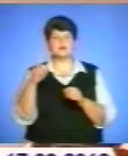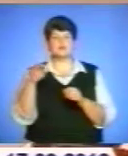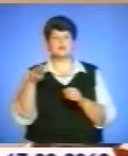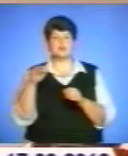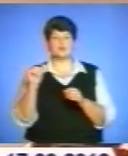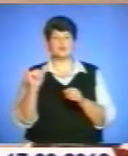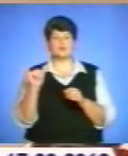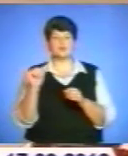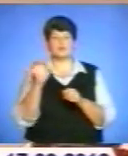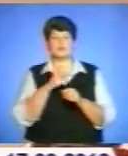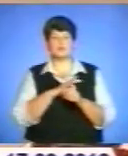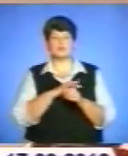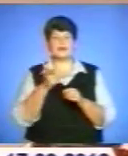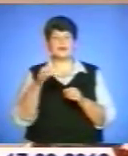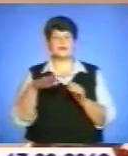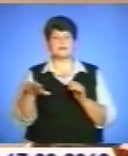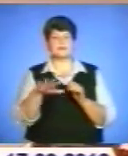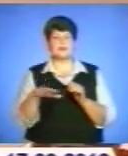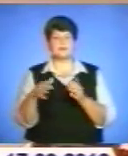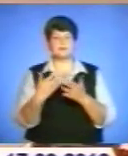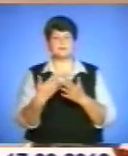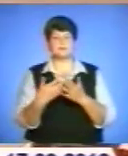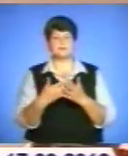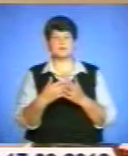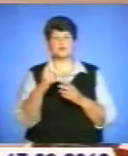використовуємо в діючій речовині на гектар порядка десь